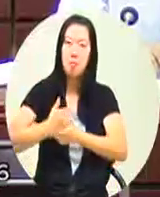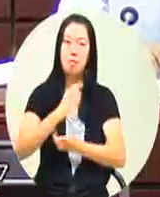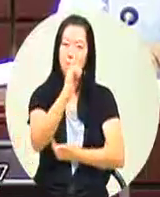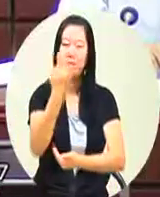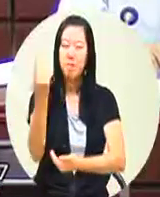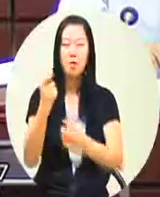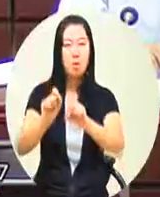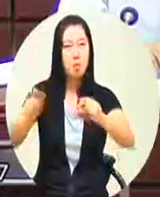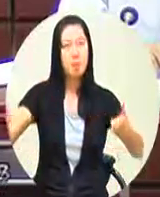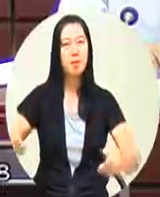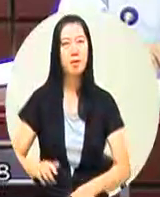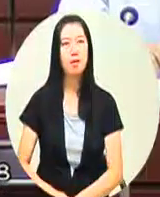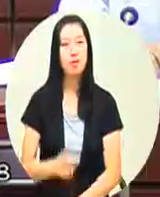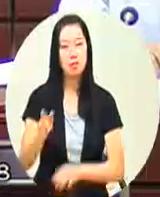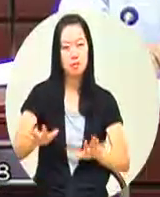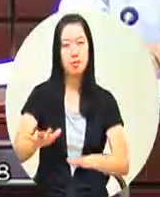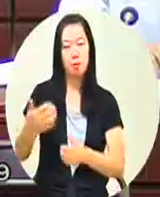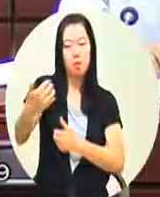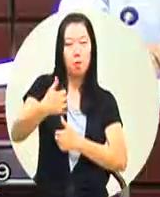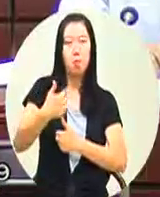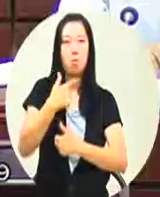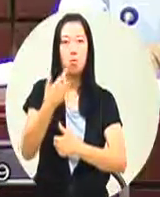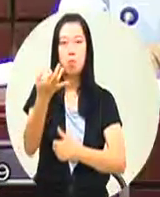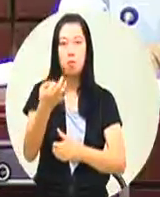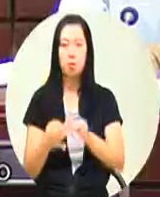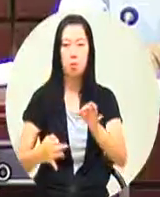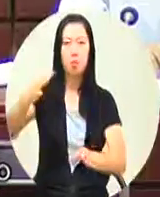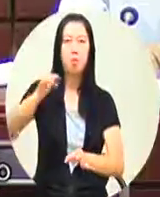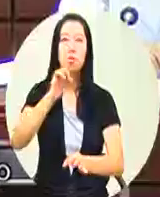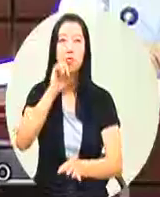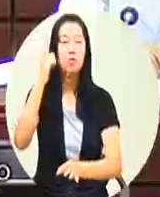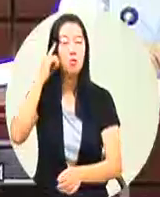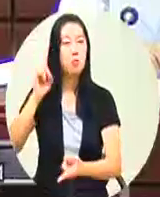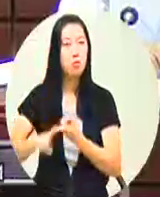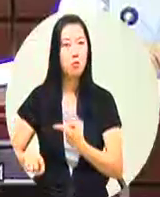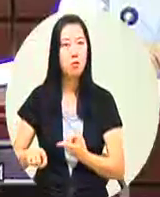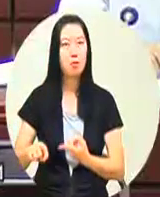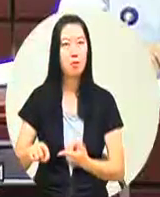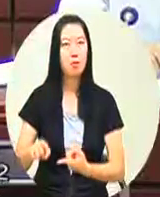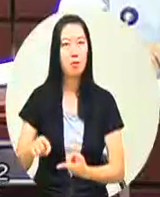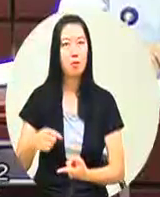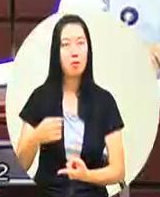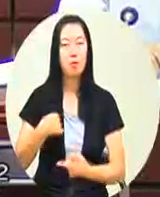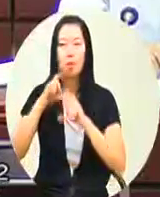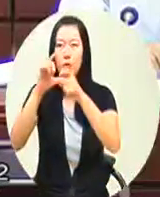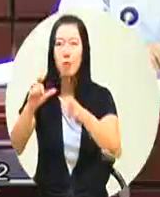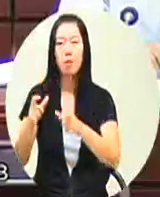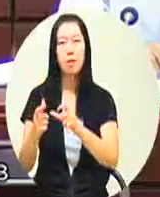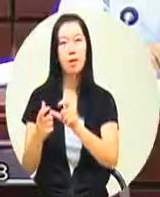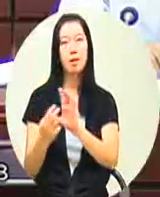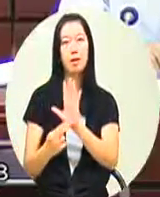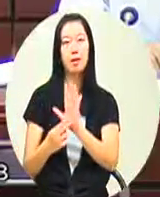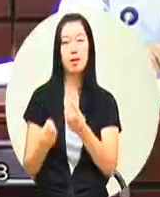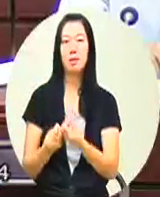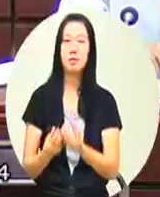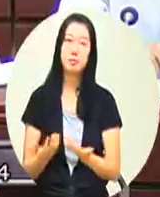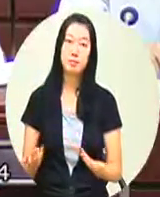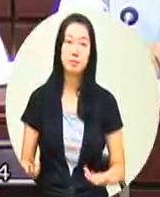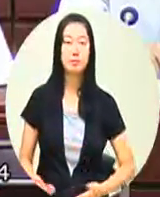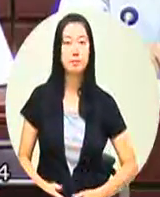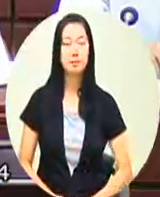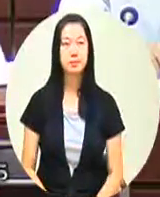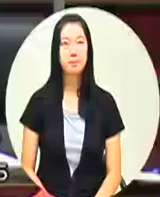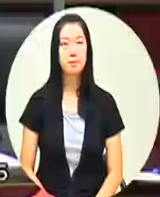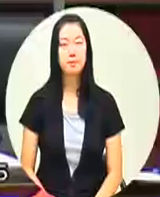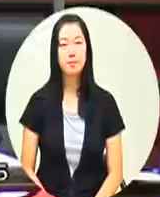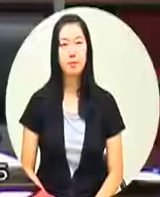啊、如果是说你今天说因为价格变更就是不当，这个我倒是我没办法没办法表述意见。 来，你